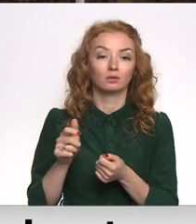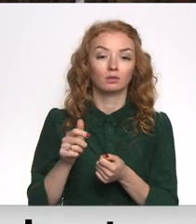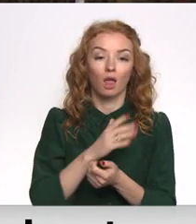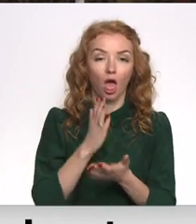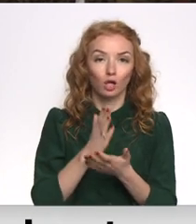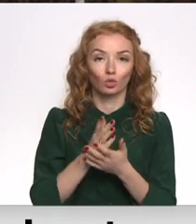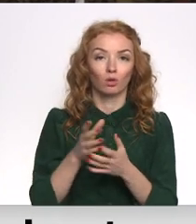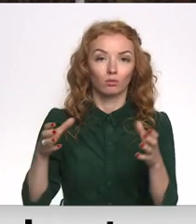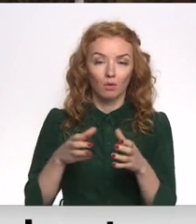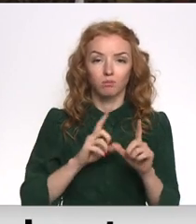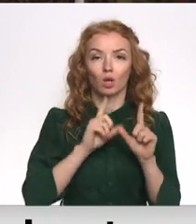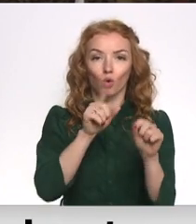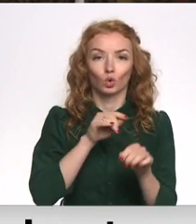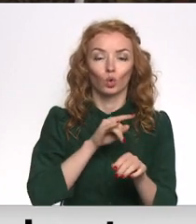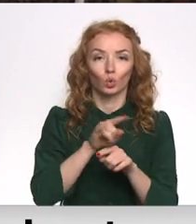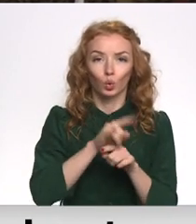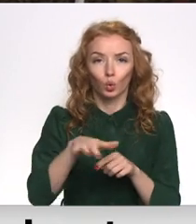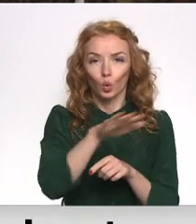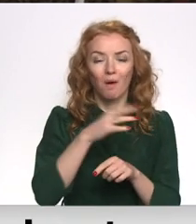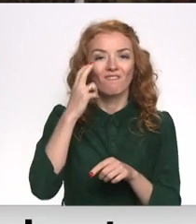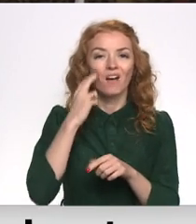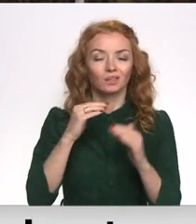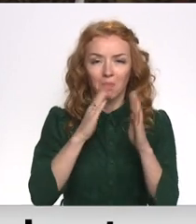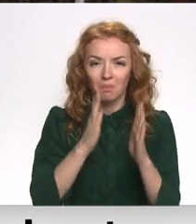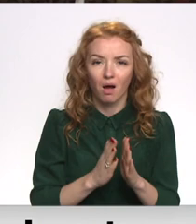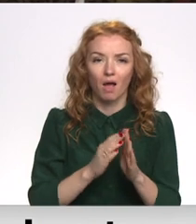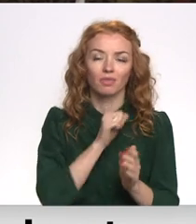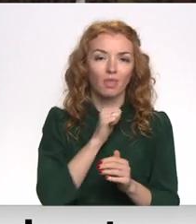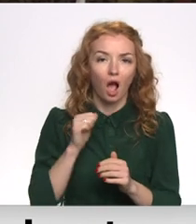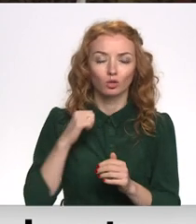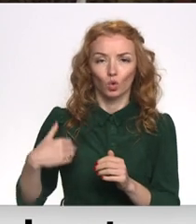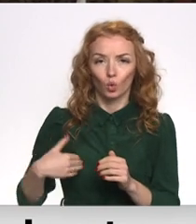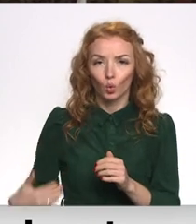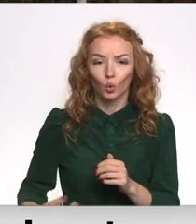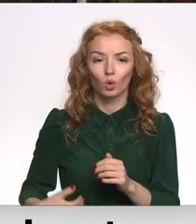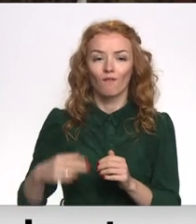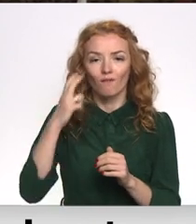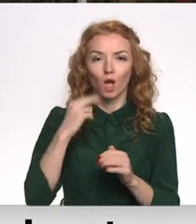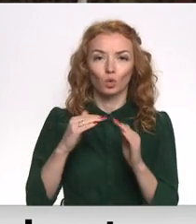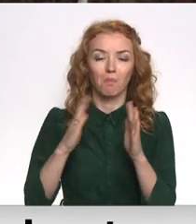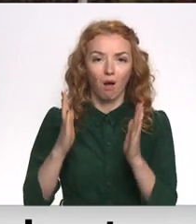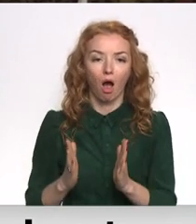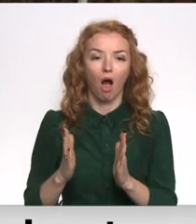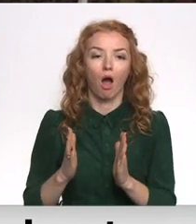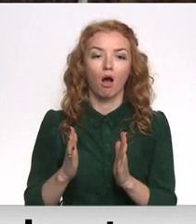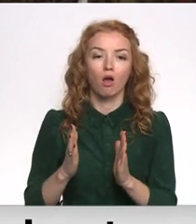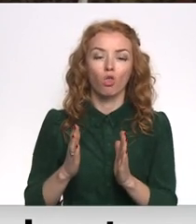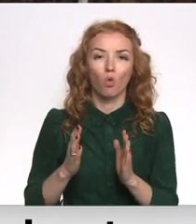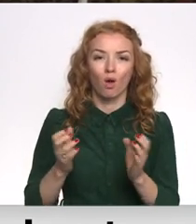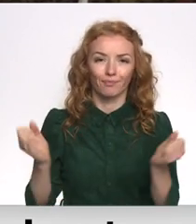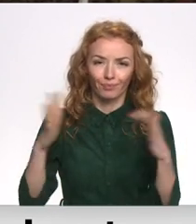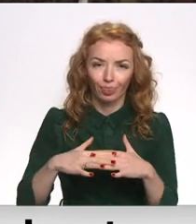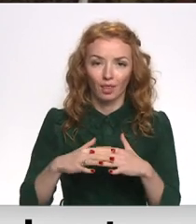esot braukājuši gan pa Tukuma apkārtnes vecajām mājām, gan pa Talsu Kuldīgas veco māju